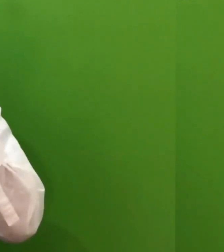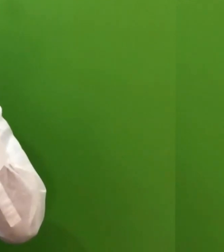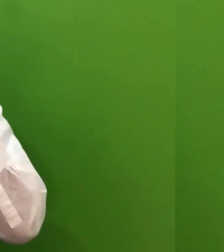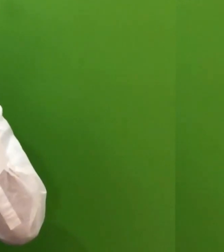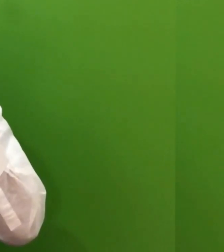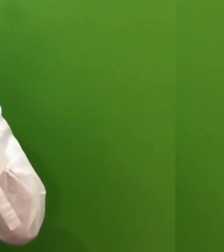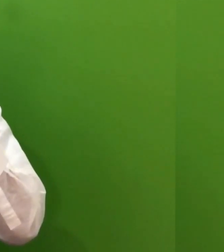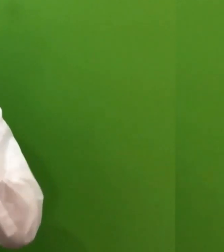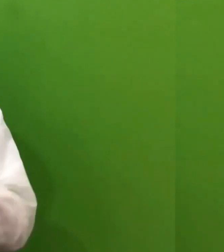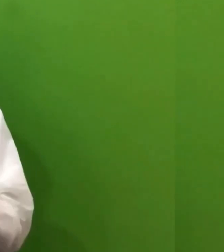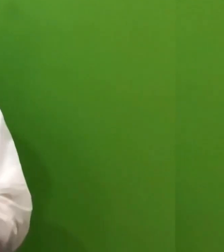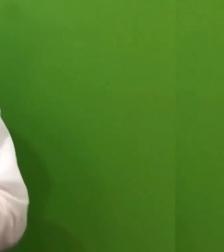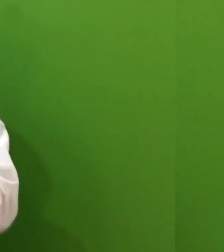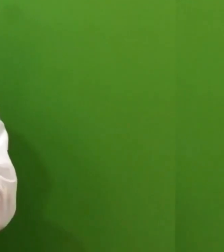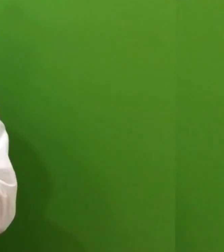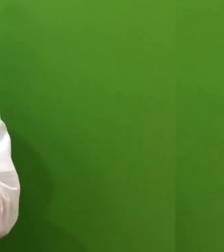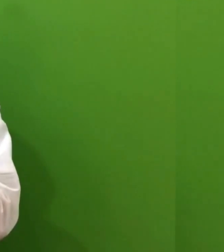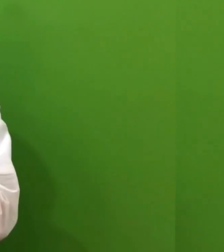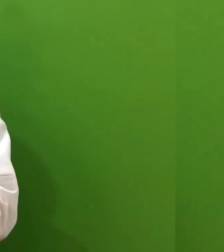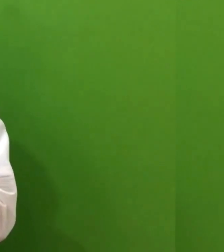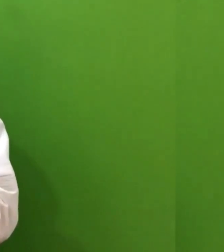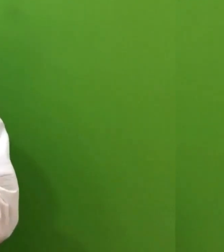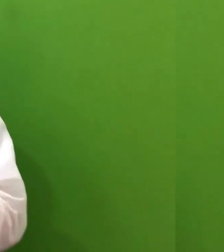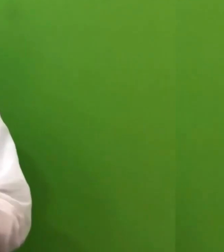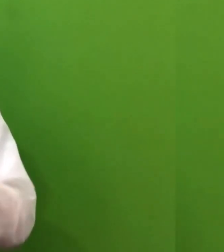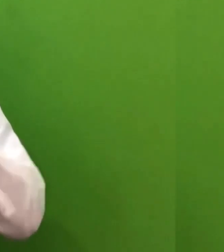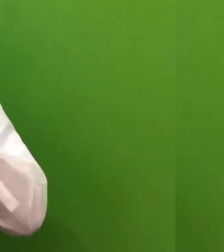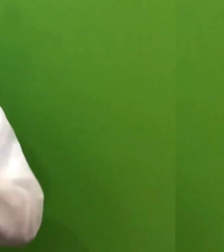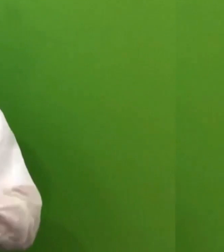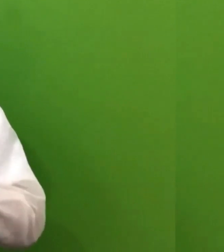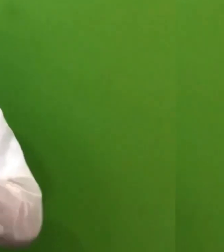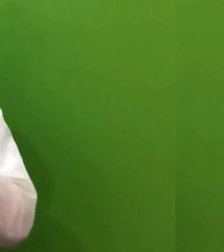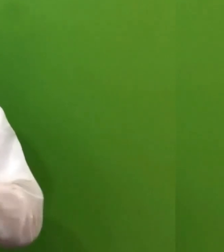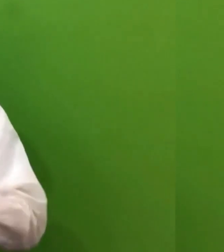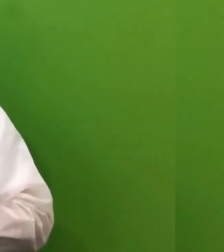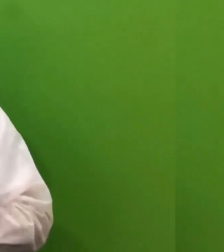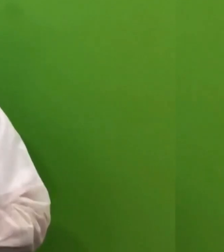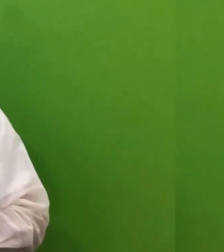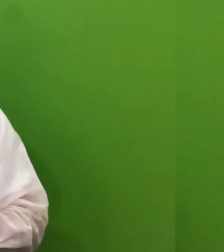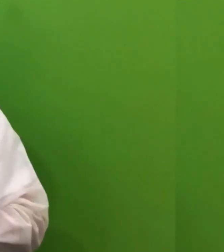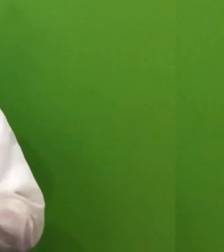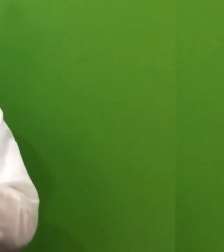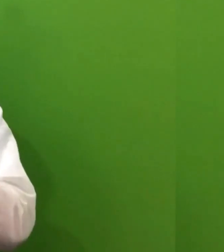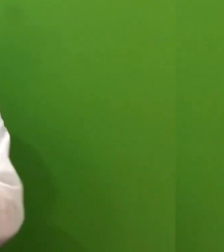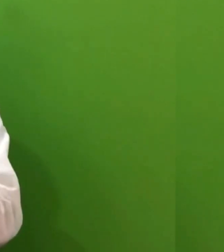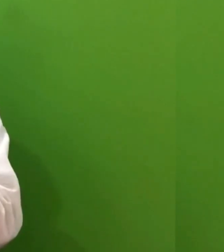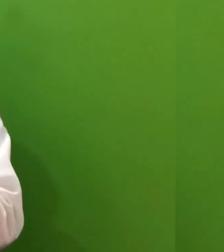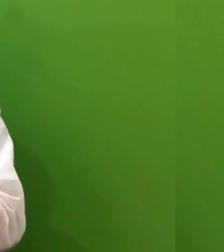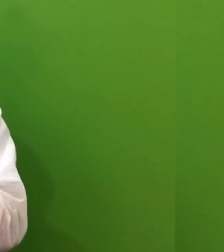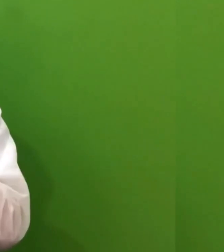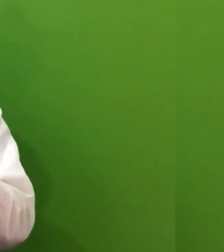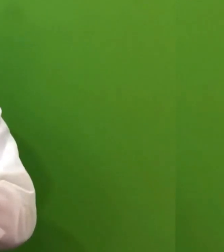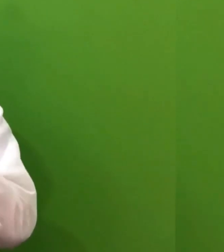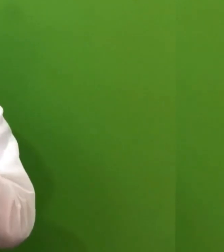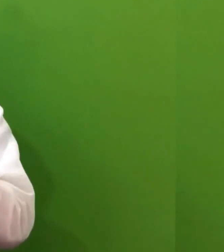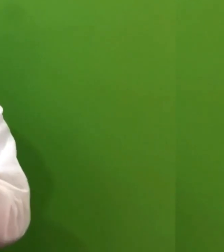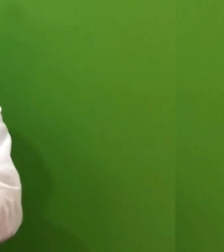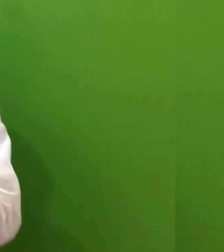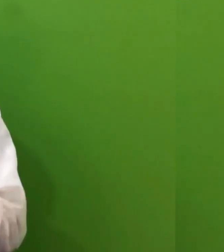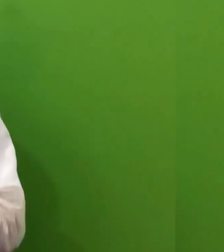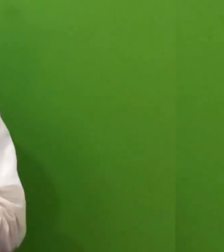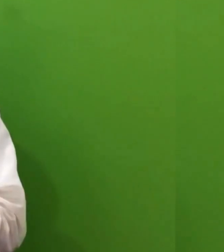16장 16절에 주는 그리스도시요 살아계신 하나님의 아들이십니다 라는